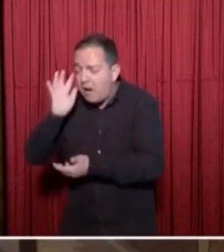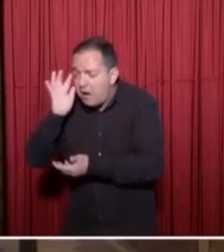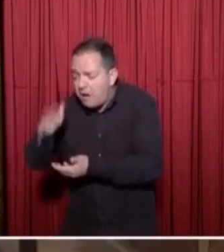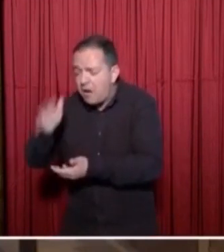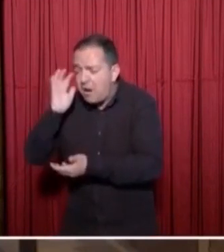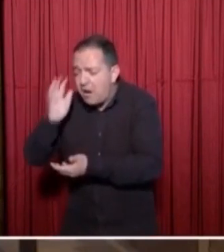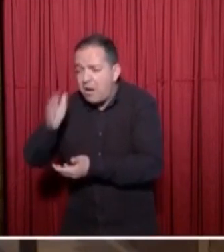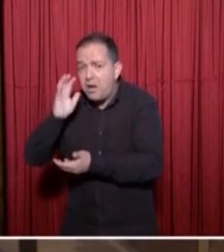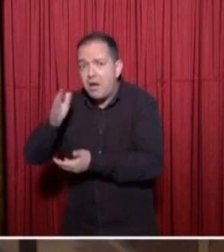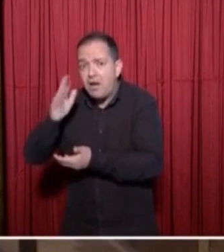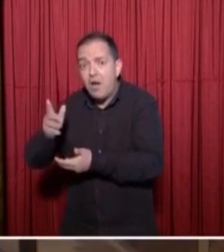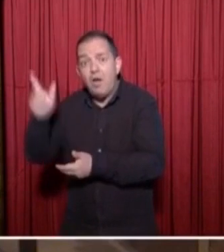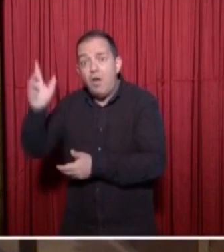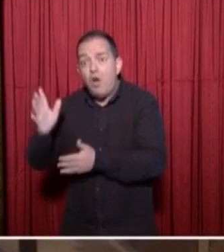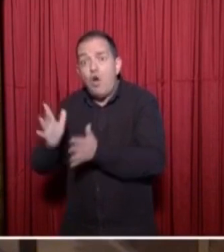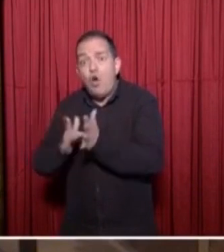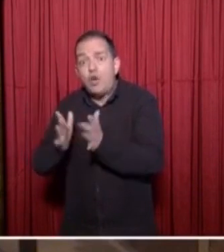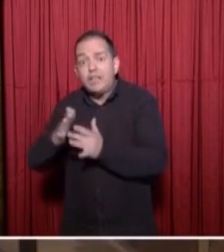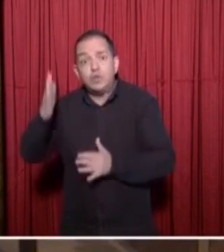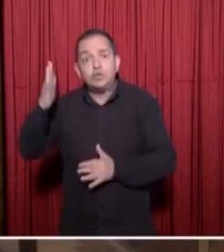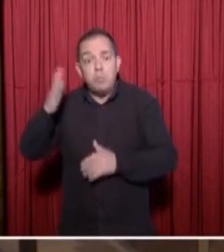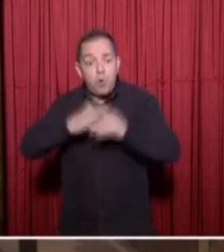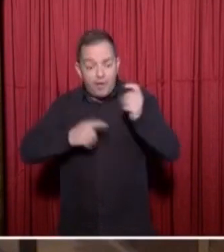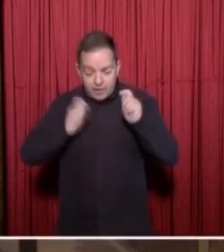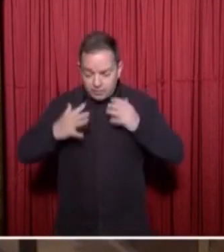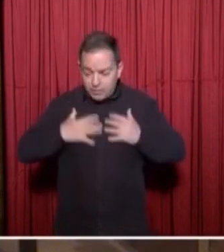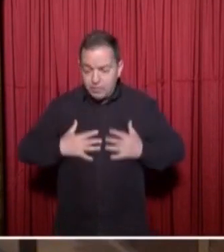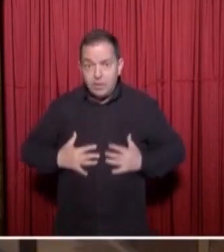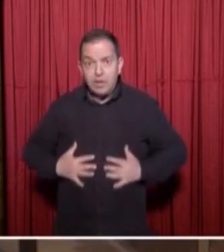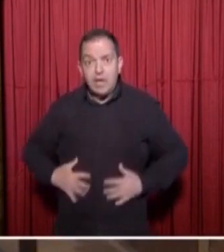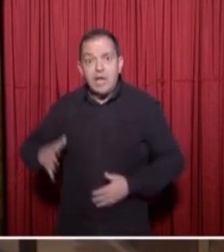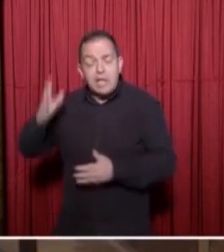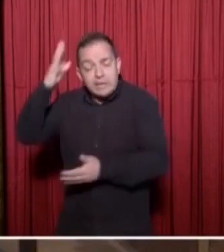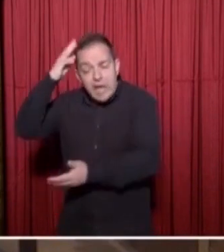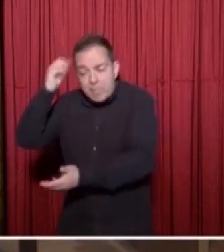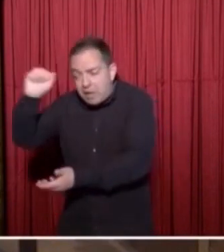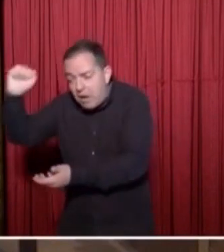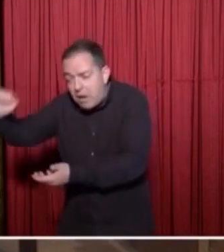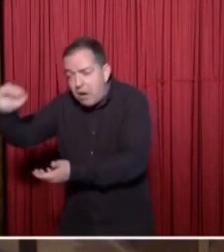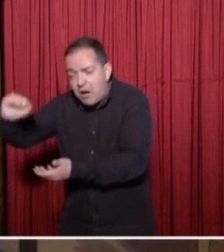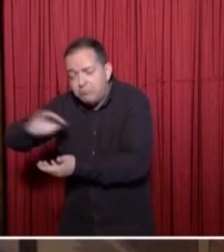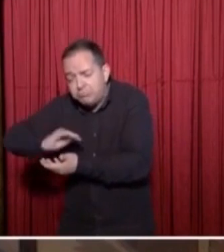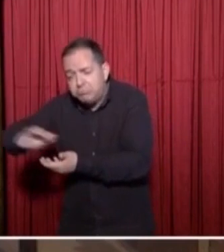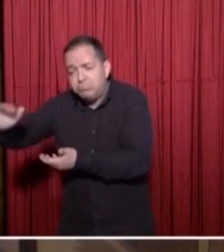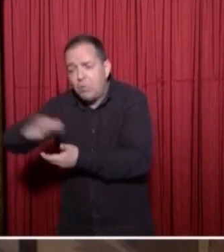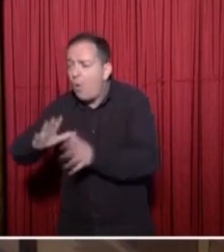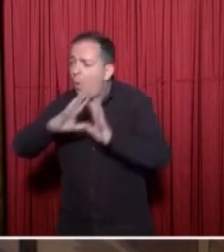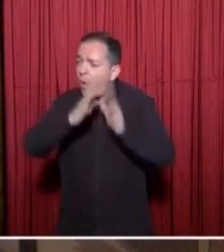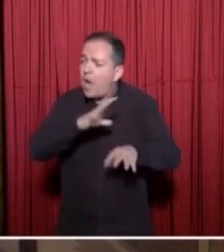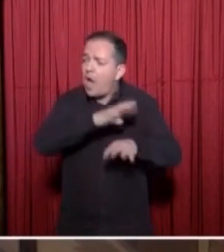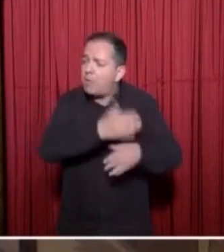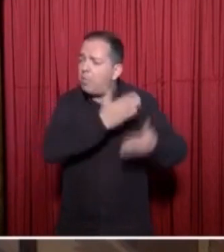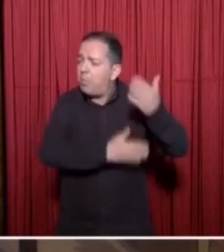αμαρτίας υπεύθυνος και εκμάση θρήξη, διότον εν βίω